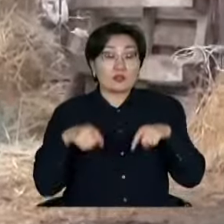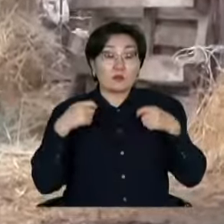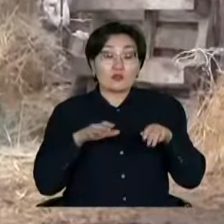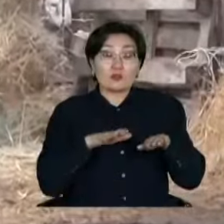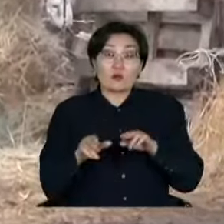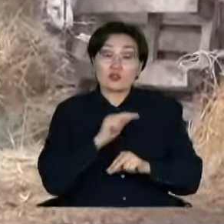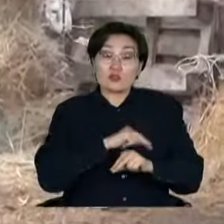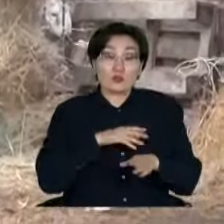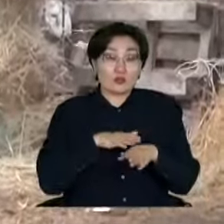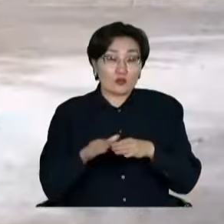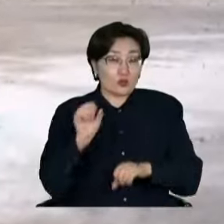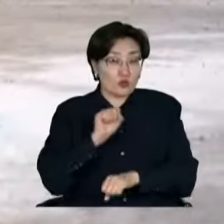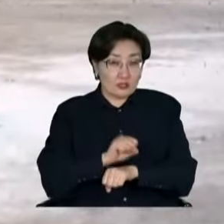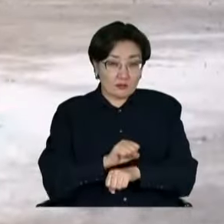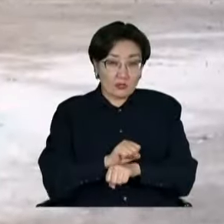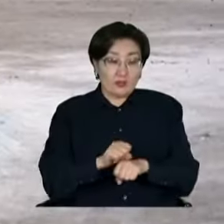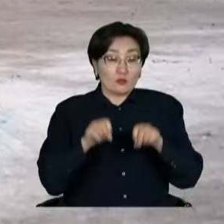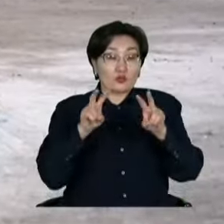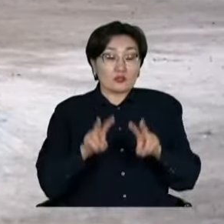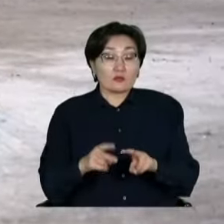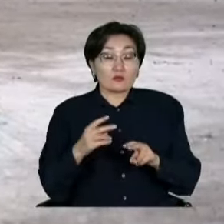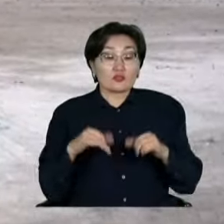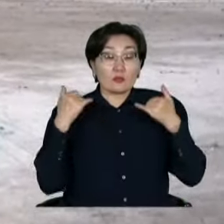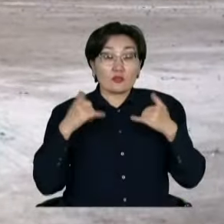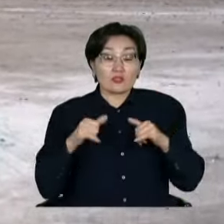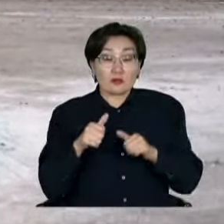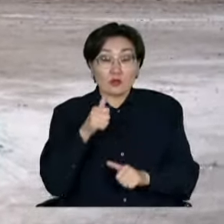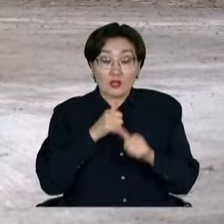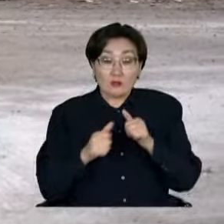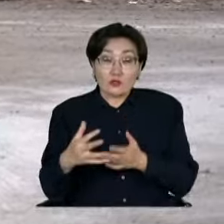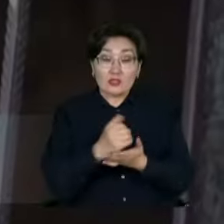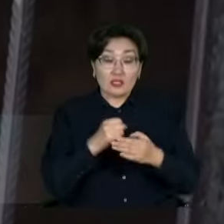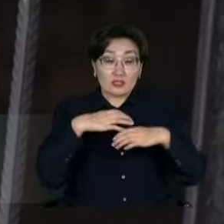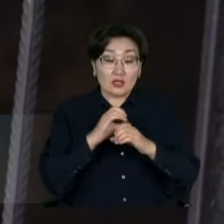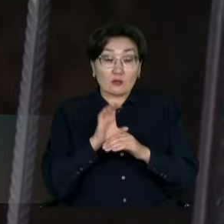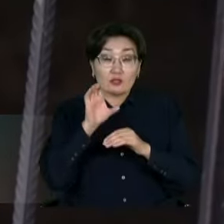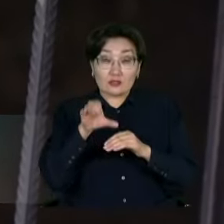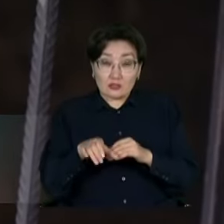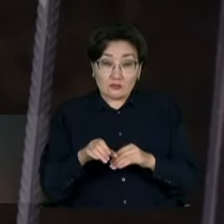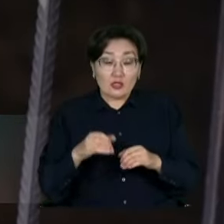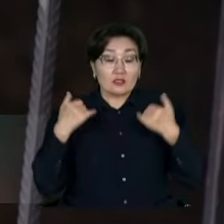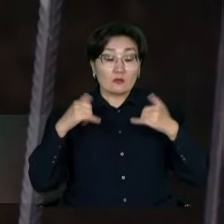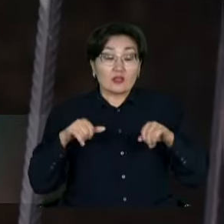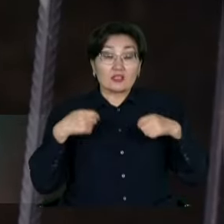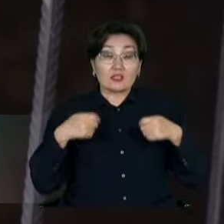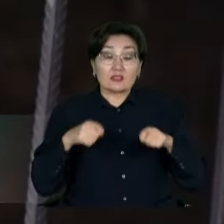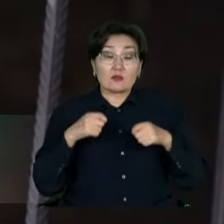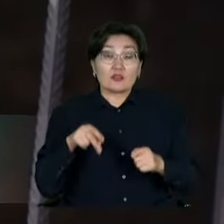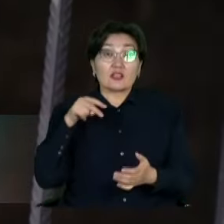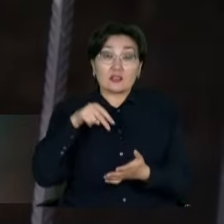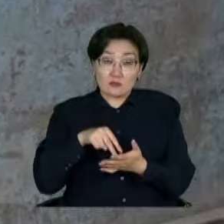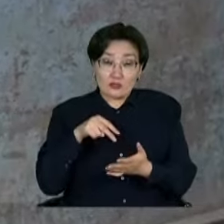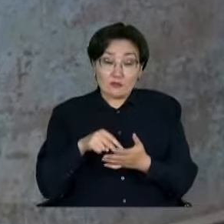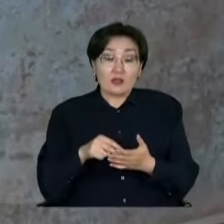орны жұмысын толығымен тоқтатқан. Мамандар төрт түліктен сынама алып зертханаға жіберген. Енді малдар базарда қалып қойған